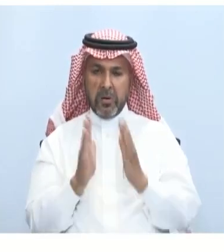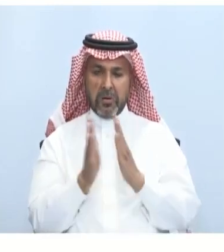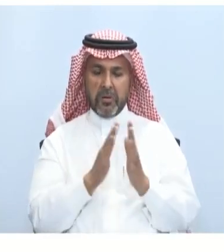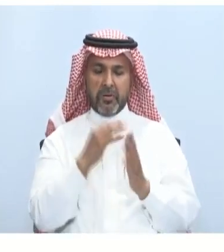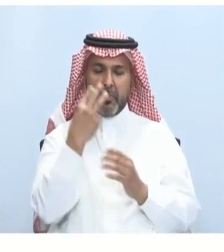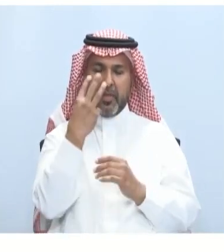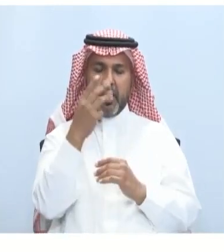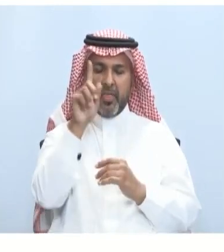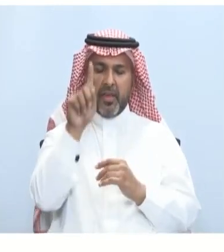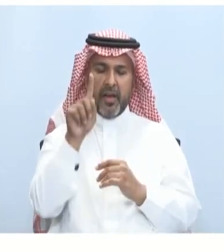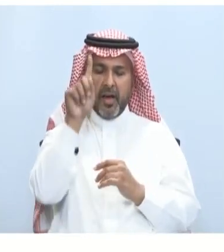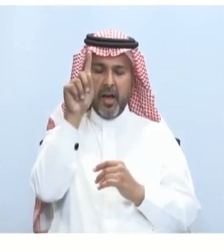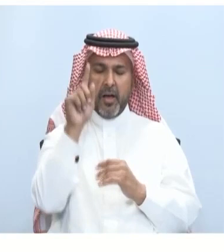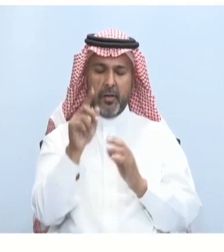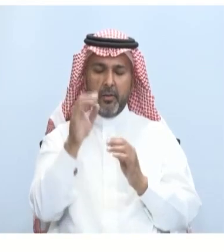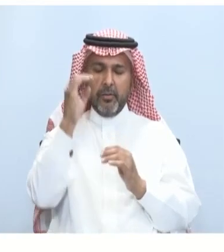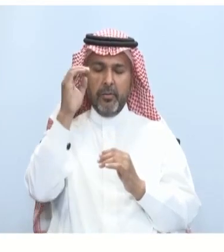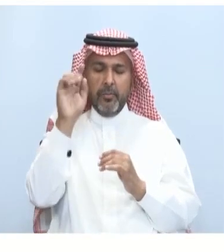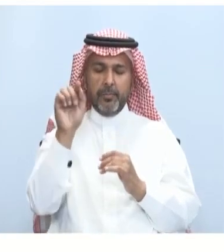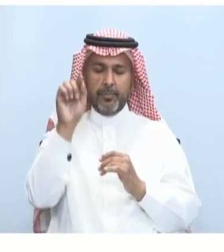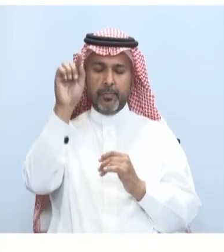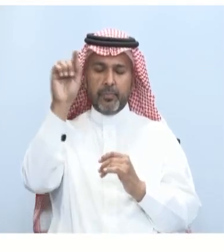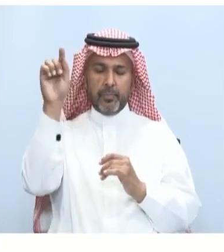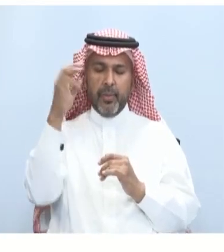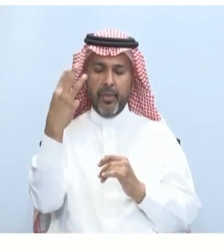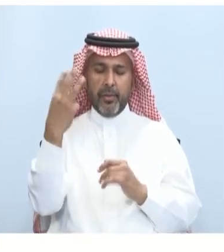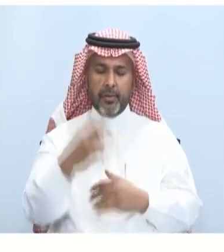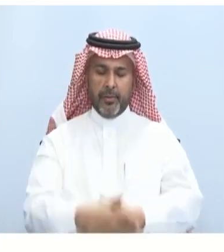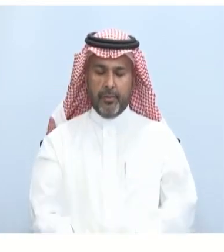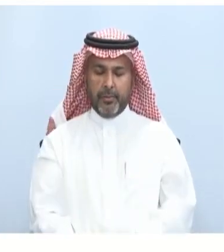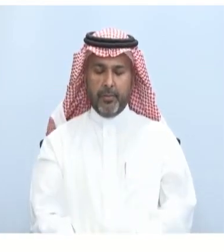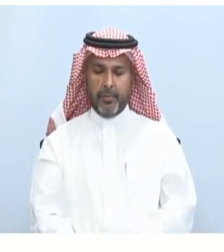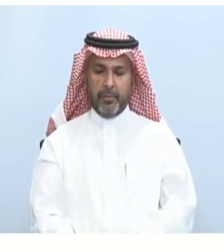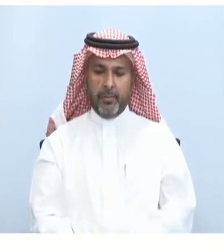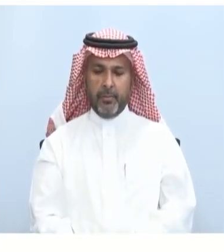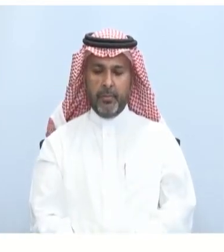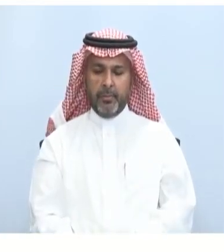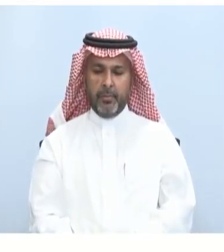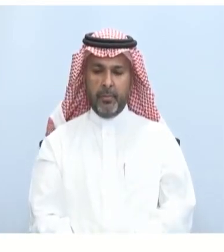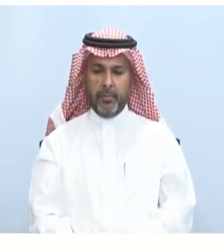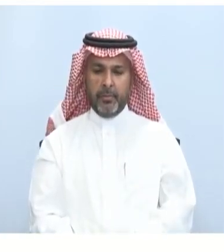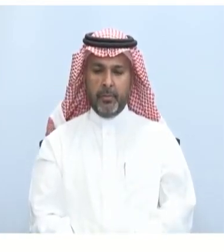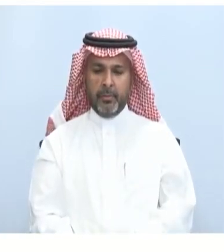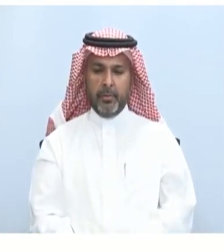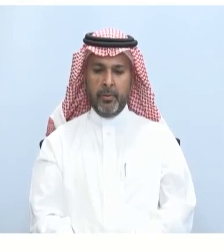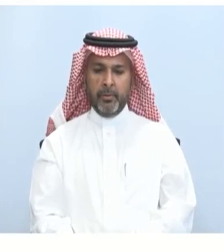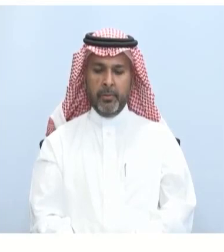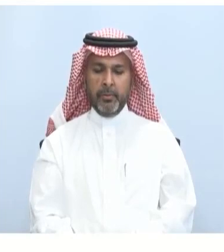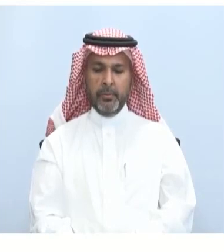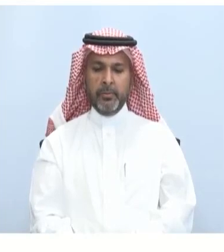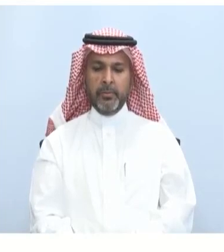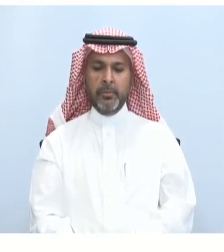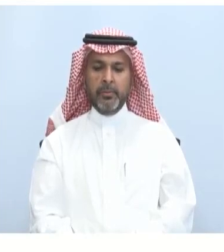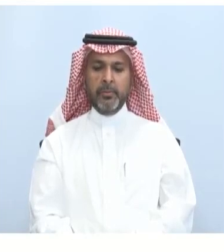ثلاثه اي جذر ثلاثه هذا عدد تخيليا بحثا طيب في فقره